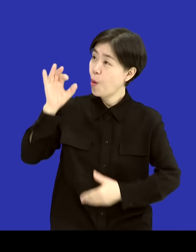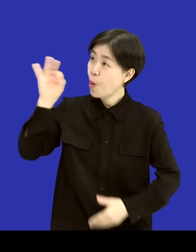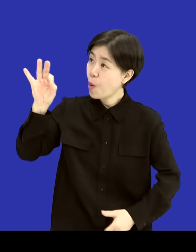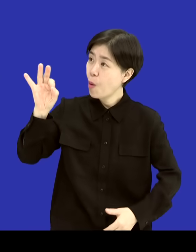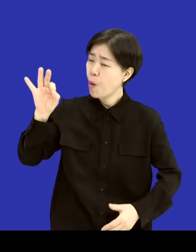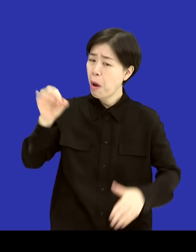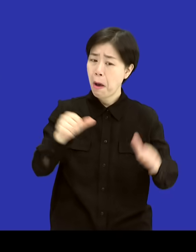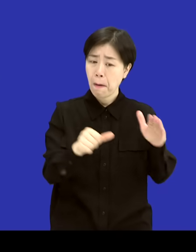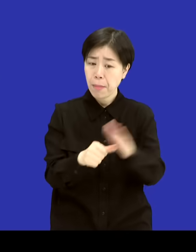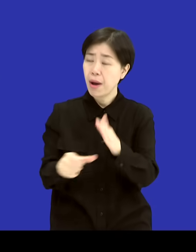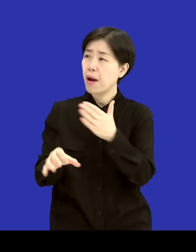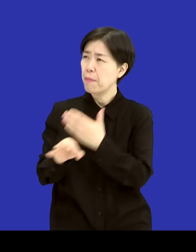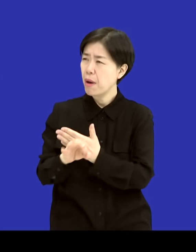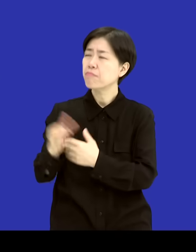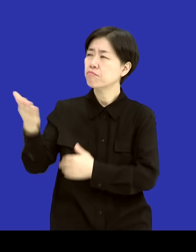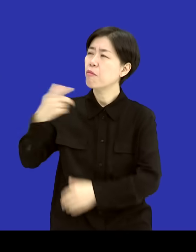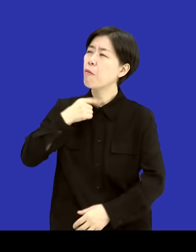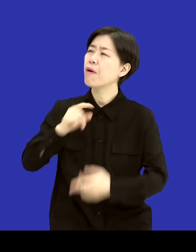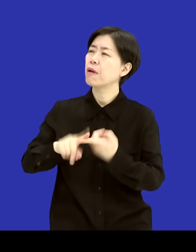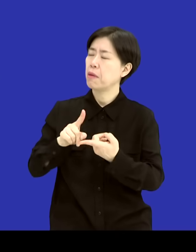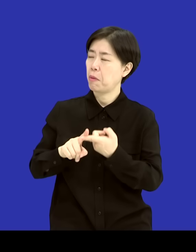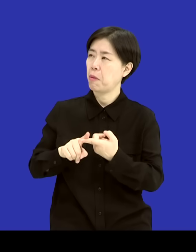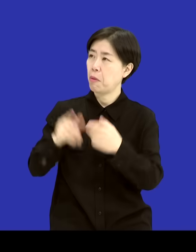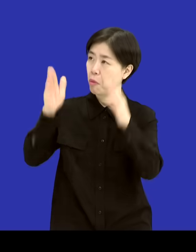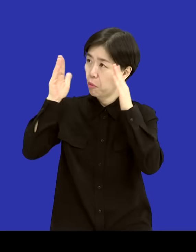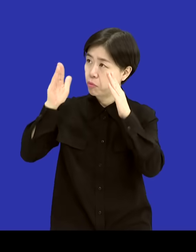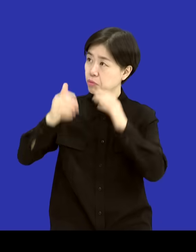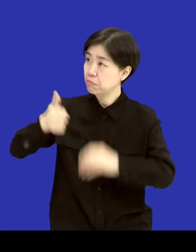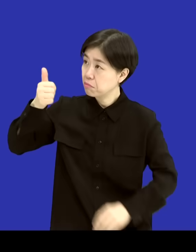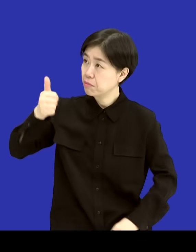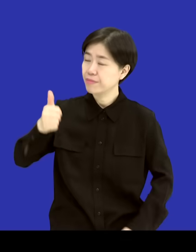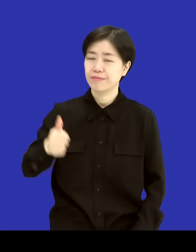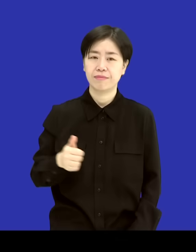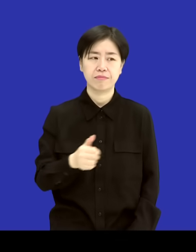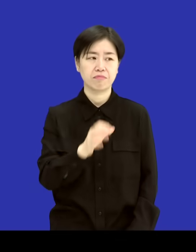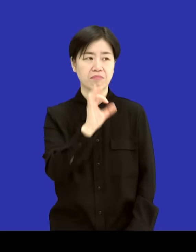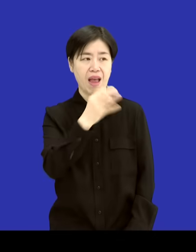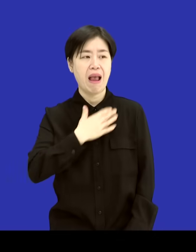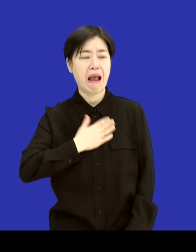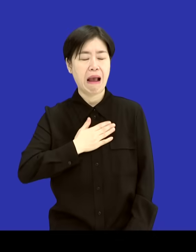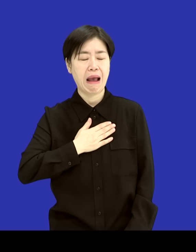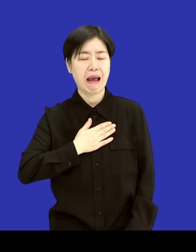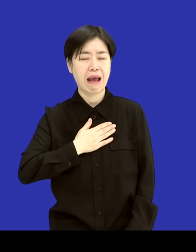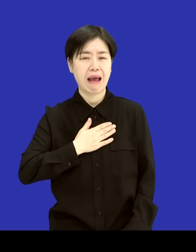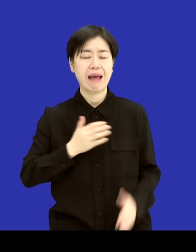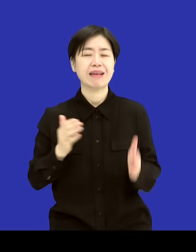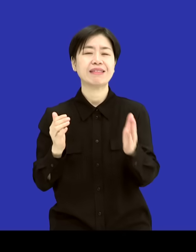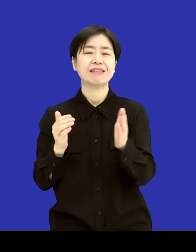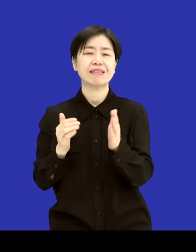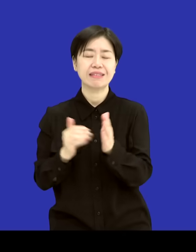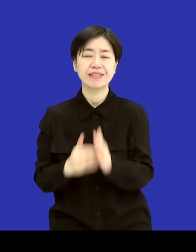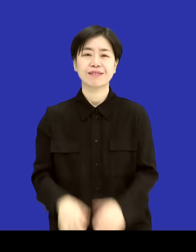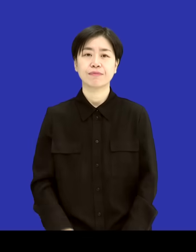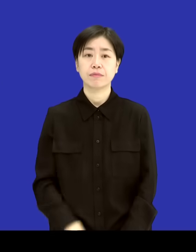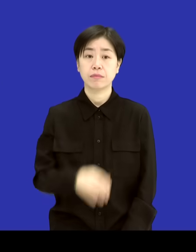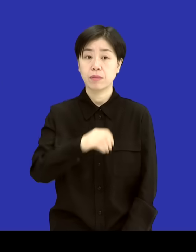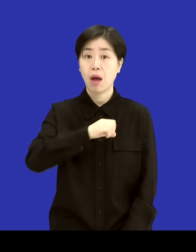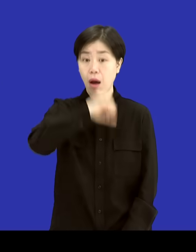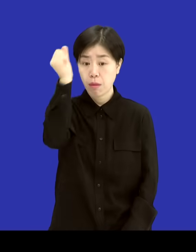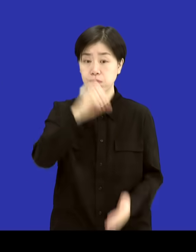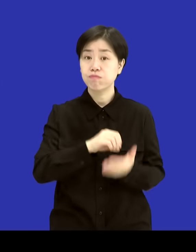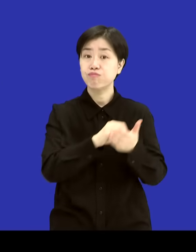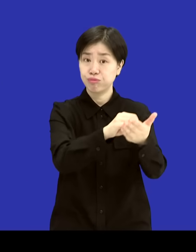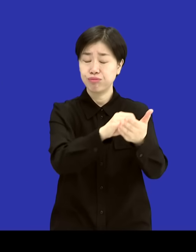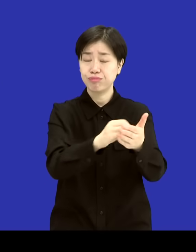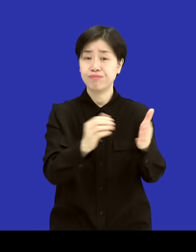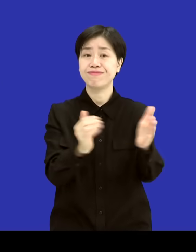거 하겠다 이렇게 좀 딜을 했었습니다. 근데 들어갔어요? 근데 제가 들어가게 됐는데 와.